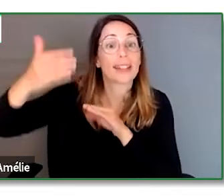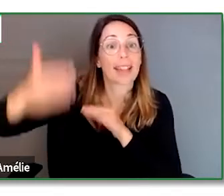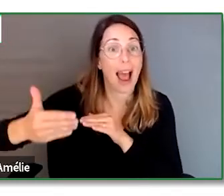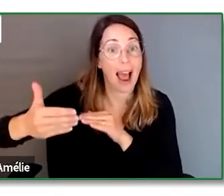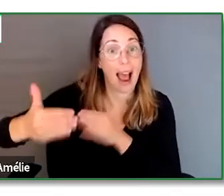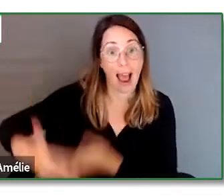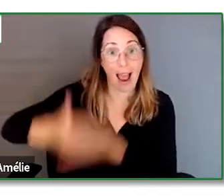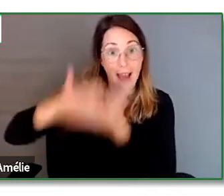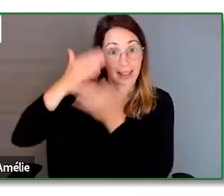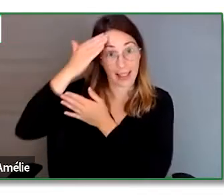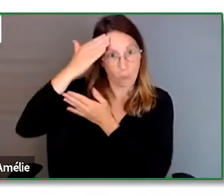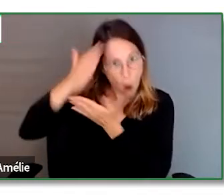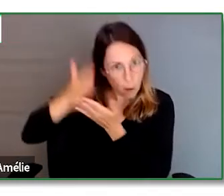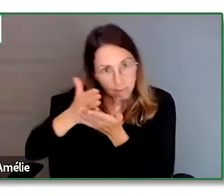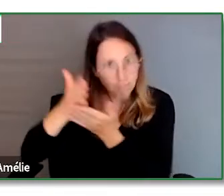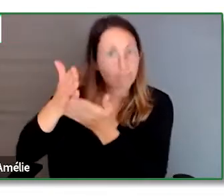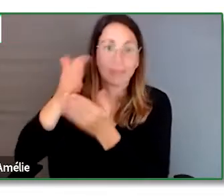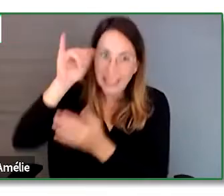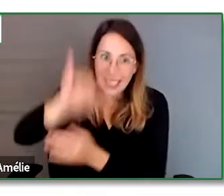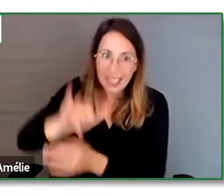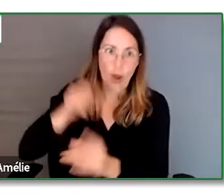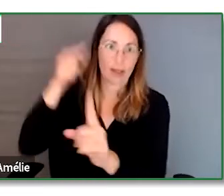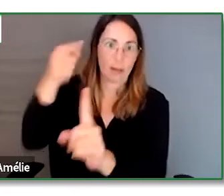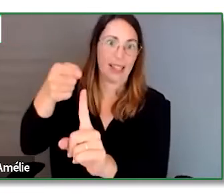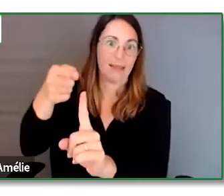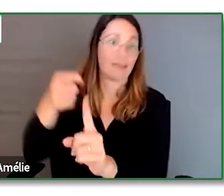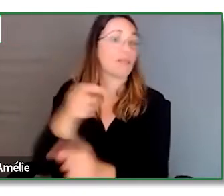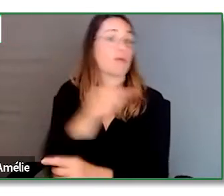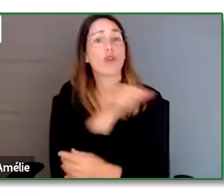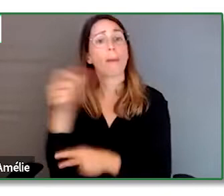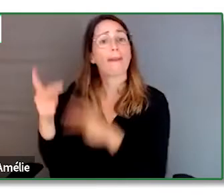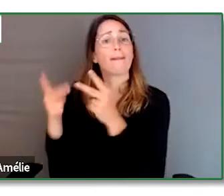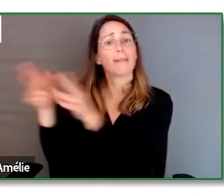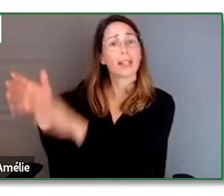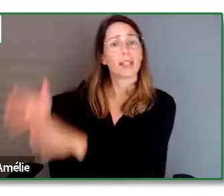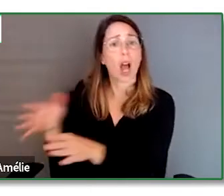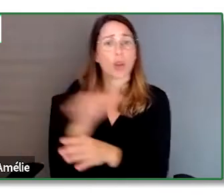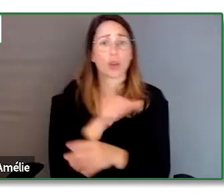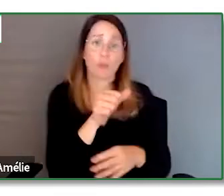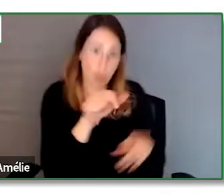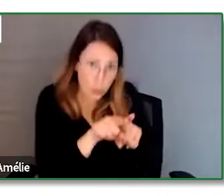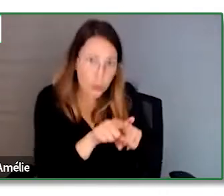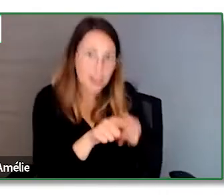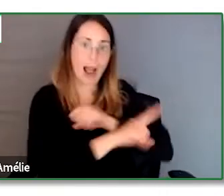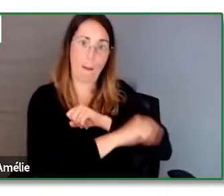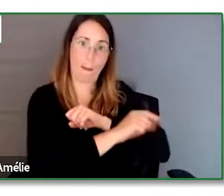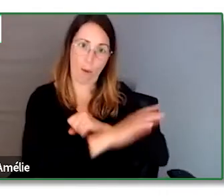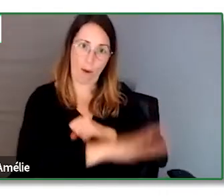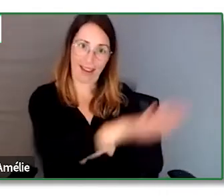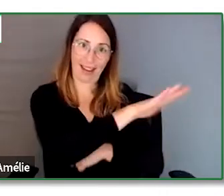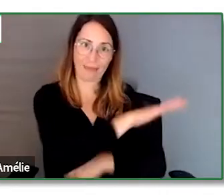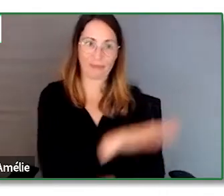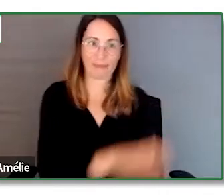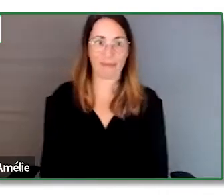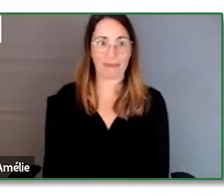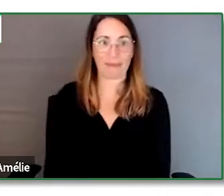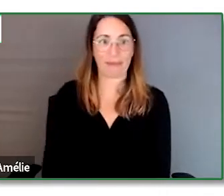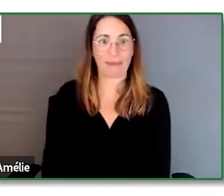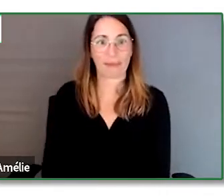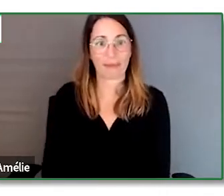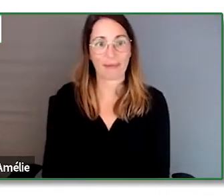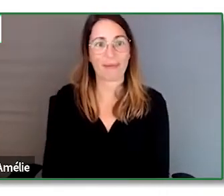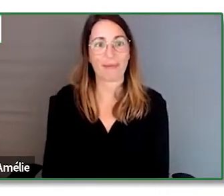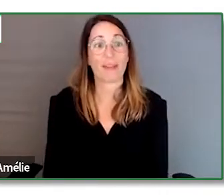visons. Pas seulement pour les visiteurs, mais pour les employés également. Donc, ça, c'est un point. Nous avons également adapté notre